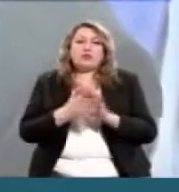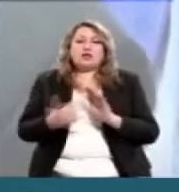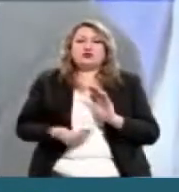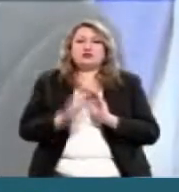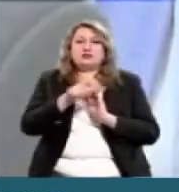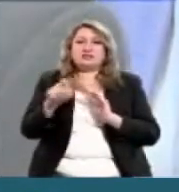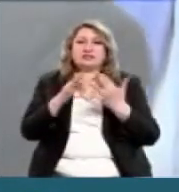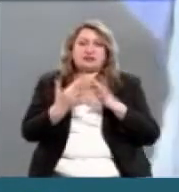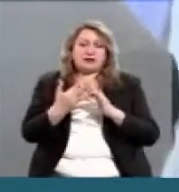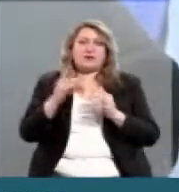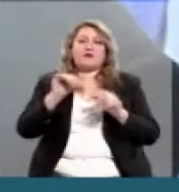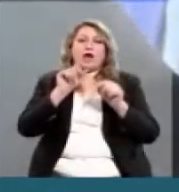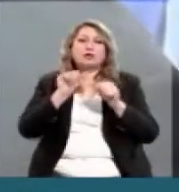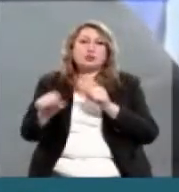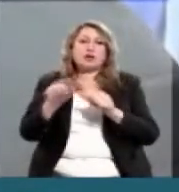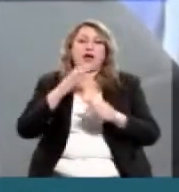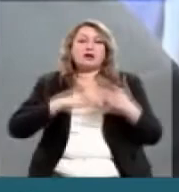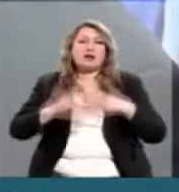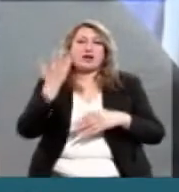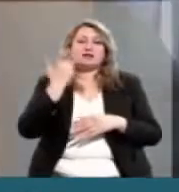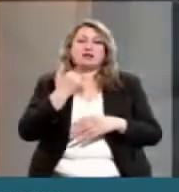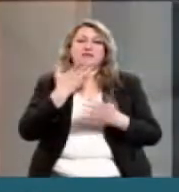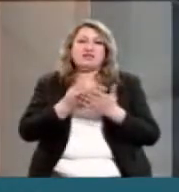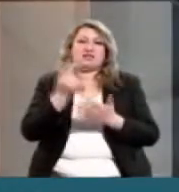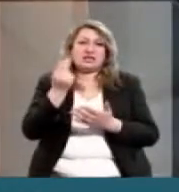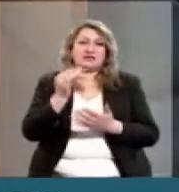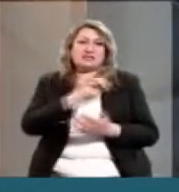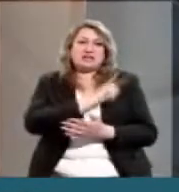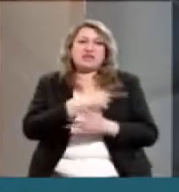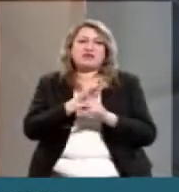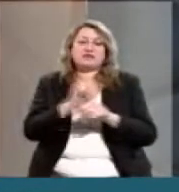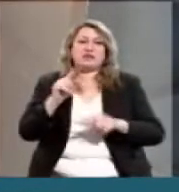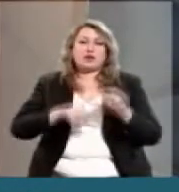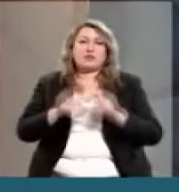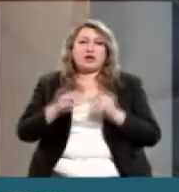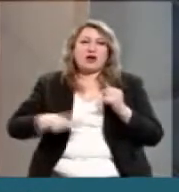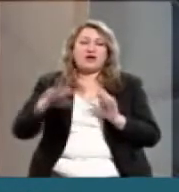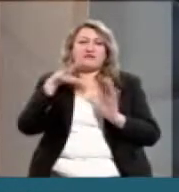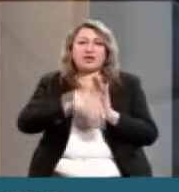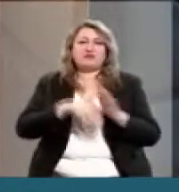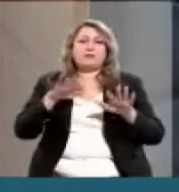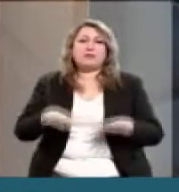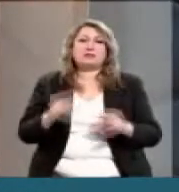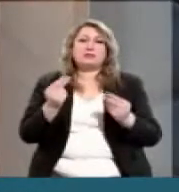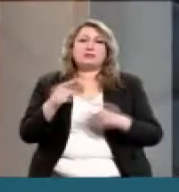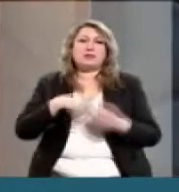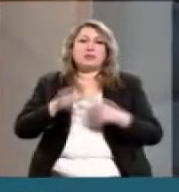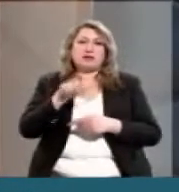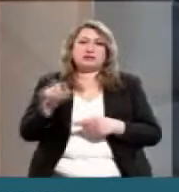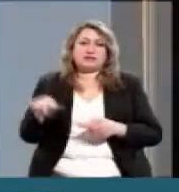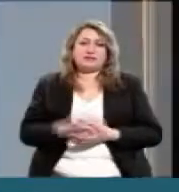жизни сельского населения. В особенности отрадно, когда свои средства и силы в развитие родного края вкладывают местные